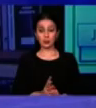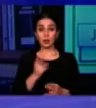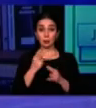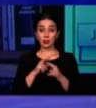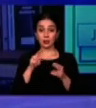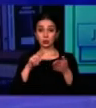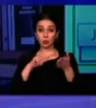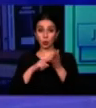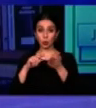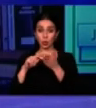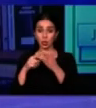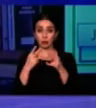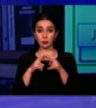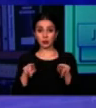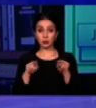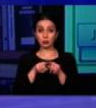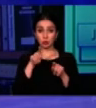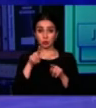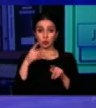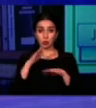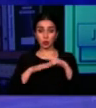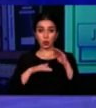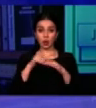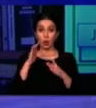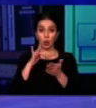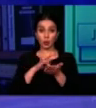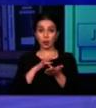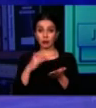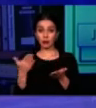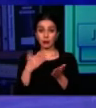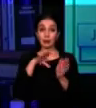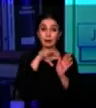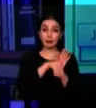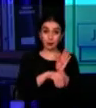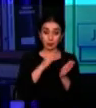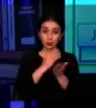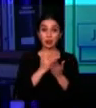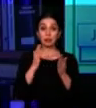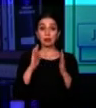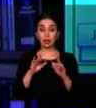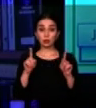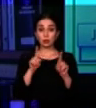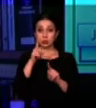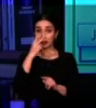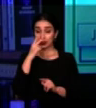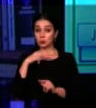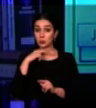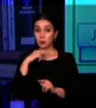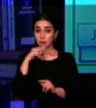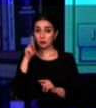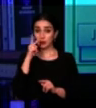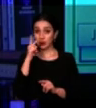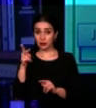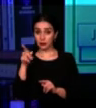шу нухталарымыз, енді шу соха оралыққа криапты. Яни, это барымызны қаратамыз.